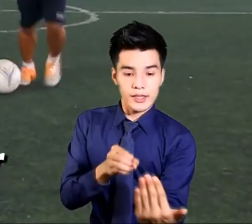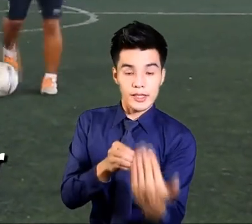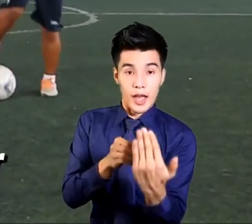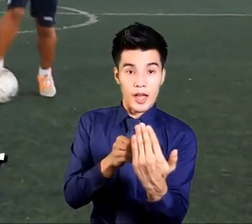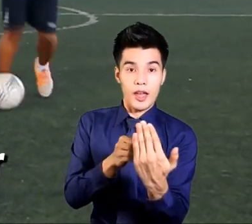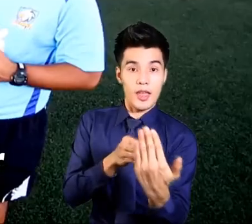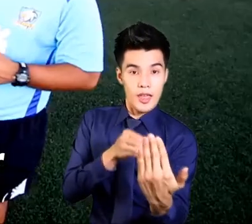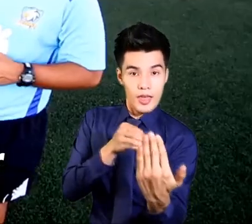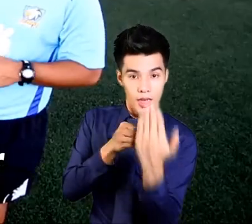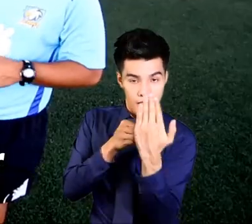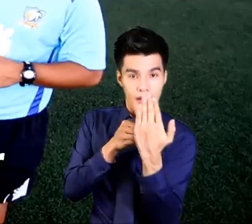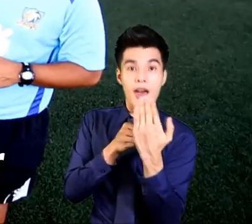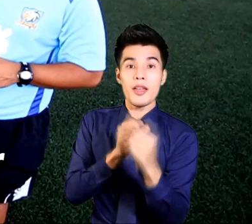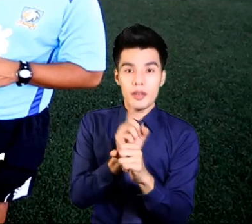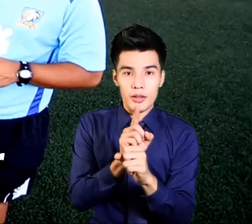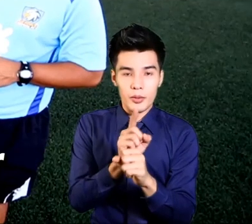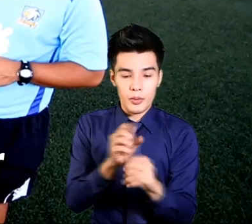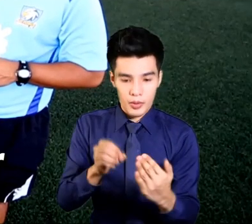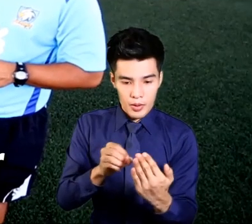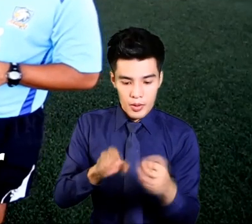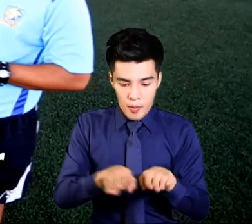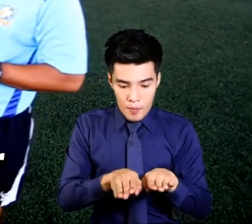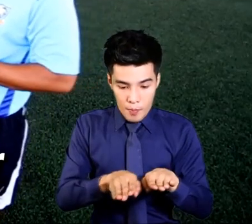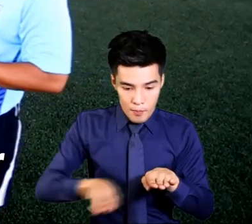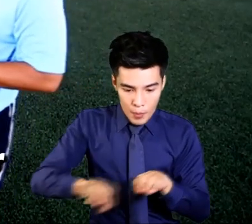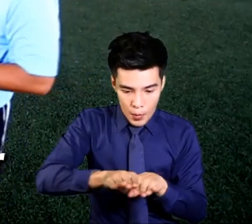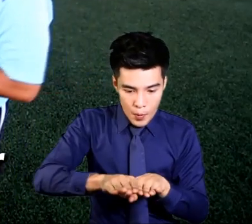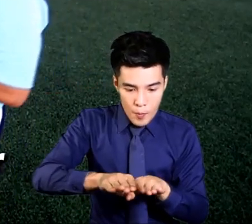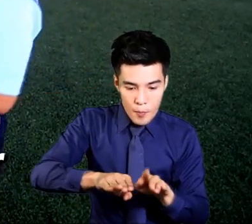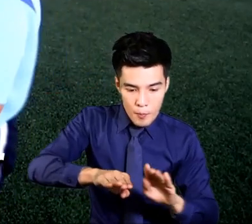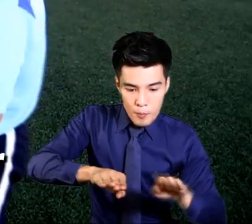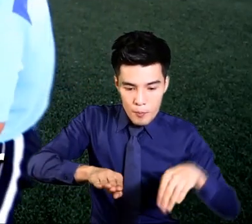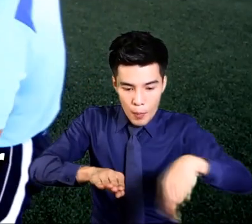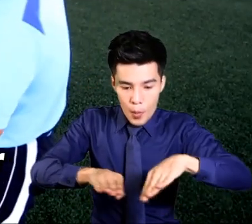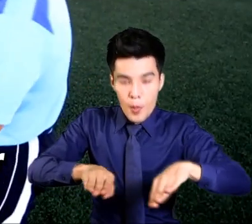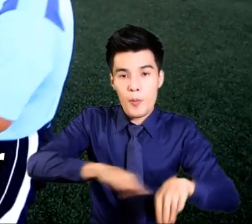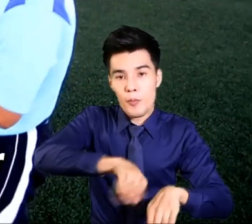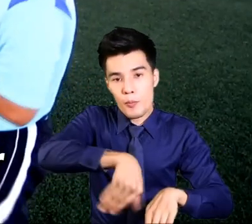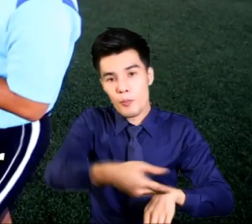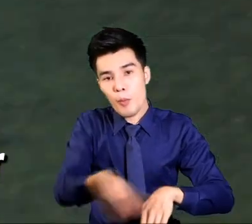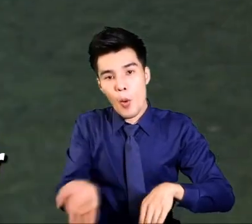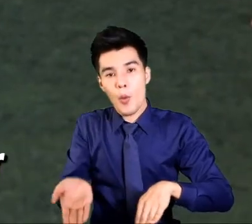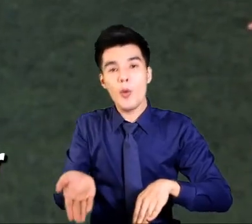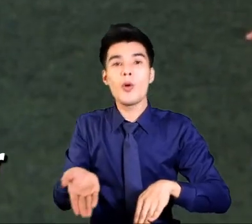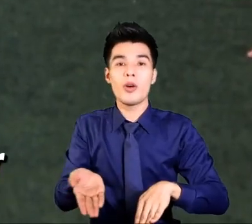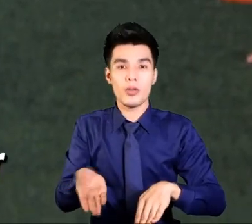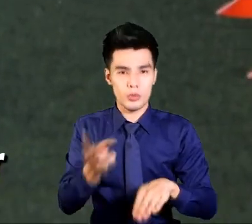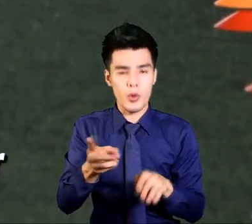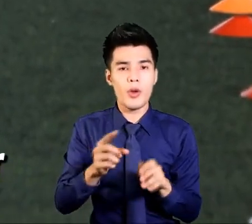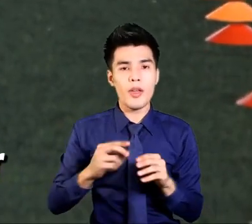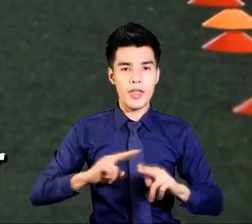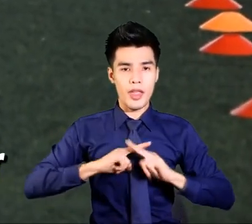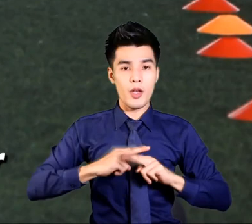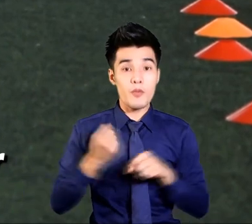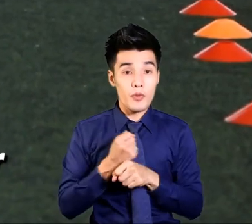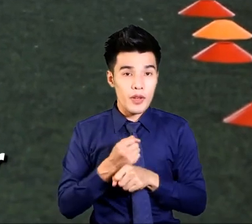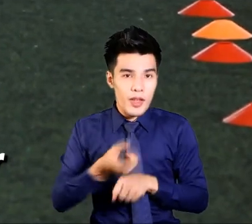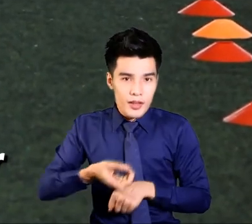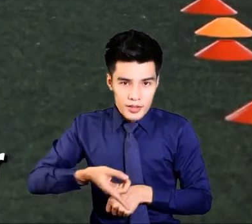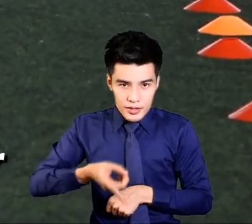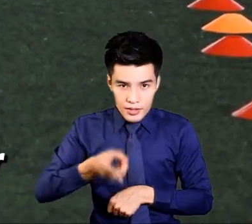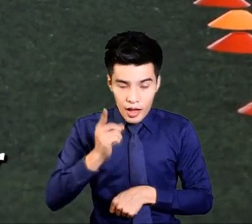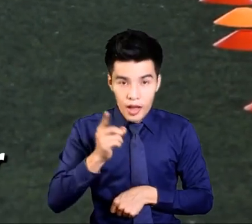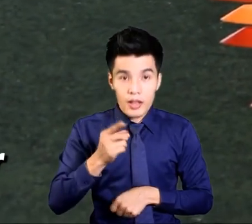เราไม่ไปเรากลับมาข้างหน้าด้านหลังนะครับสังเกตว่าเด็กๆจะต้องเริ่มฝึกจากสปีดที่ค่อนข้างช้าหน่อยเพราะว่าถ้า